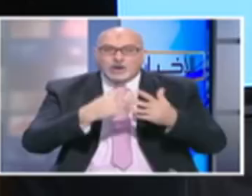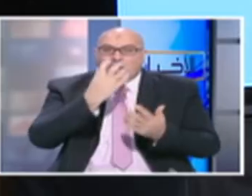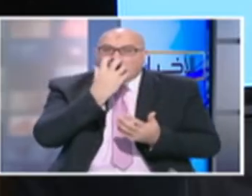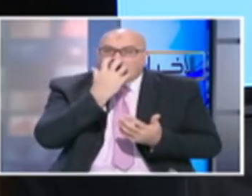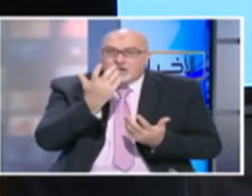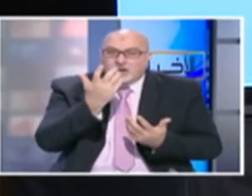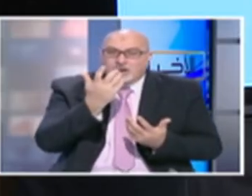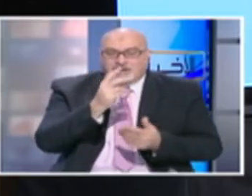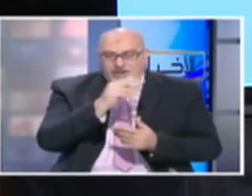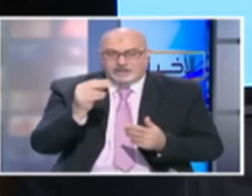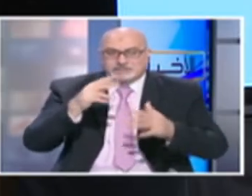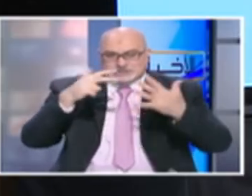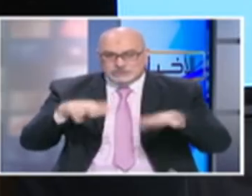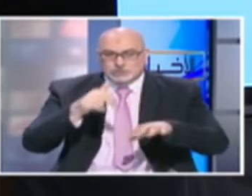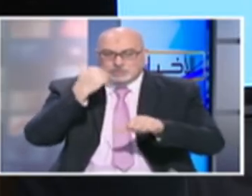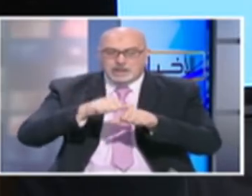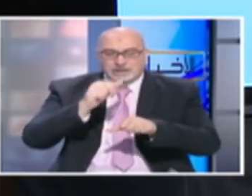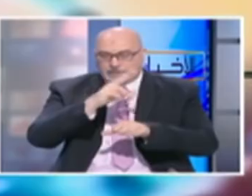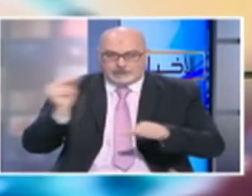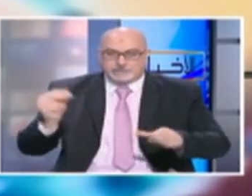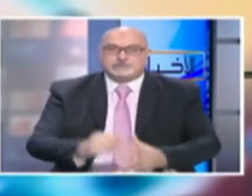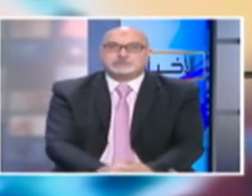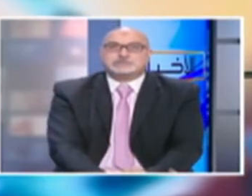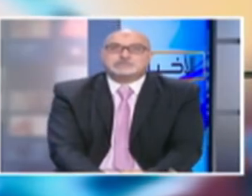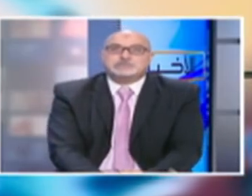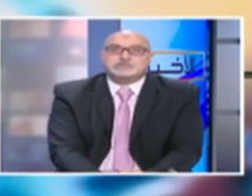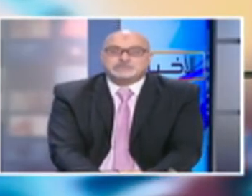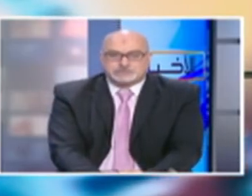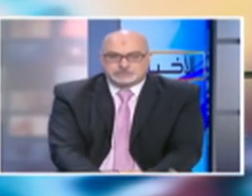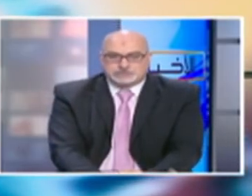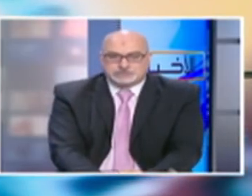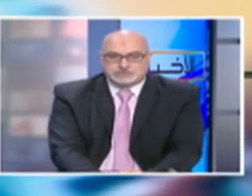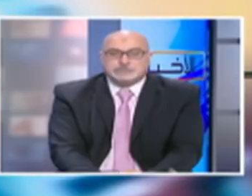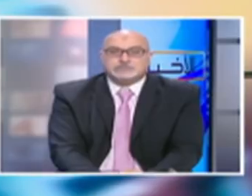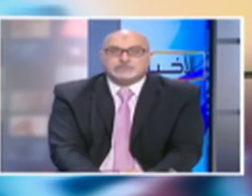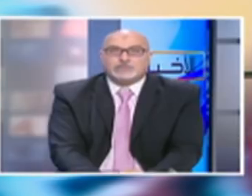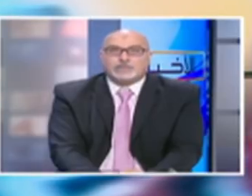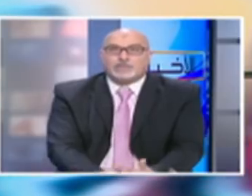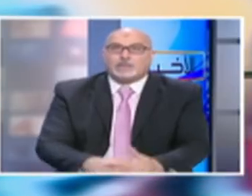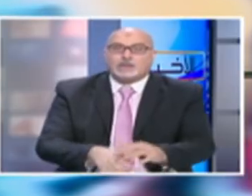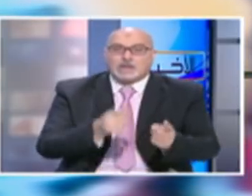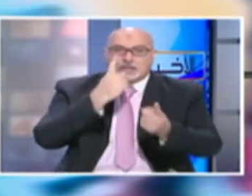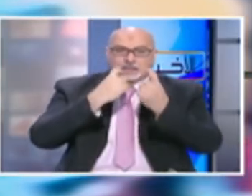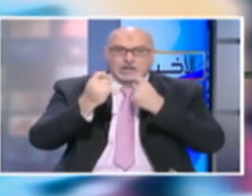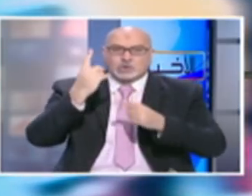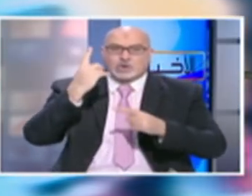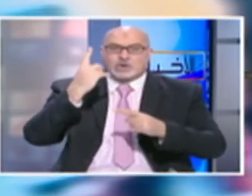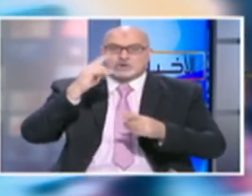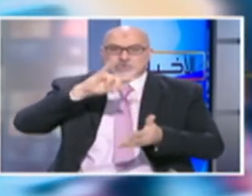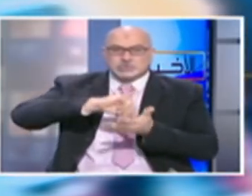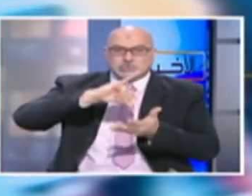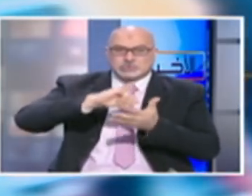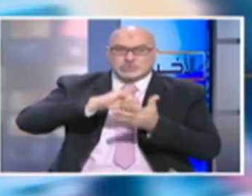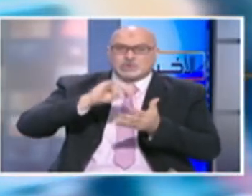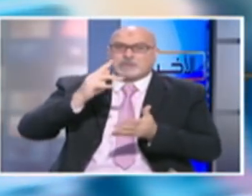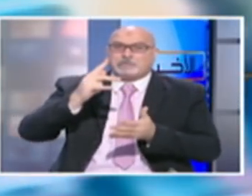الوطن 18 مريض في العناية المركزة. هذا وأكد أمس مدير معهد باستير الجزائر